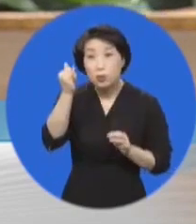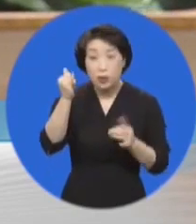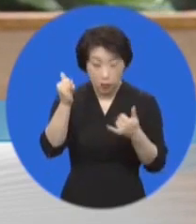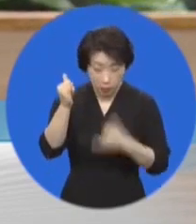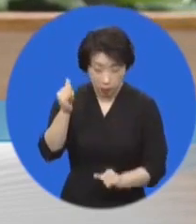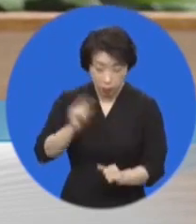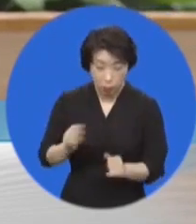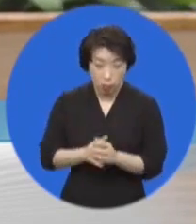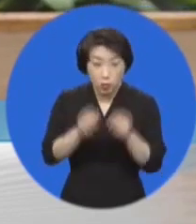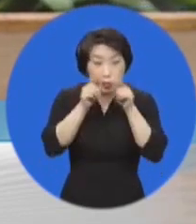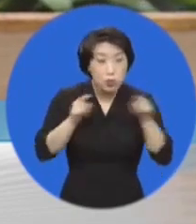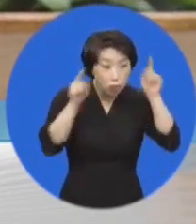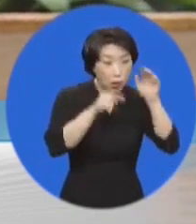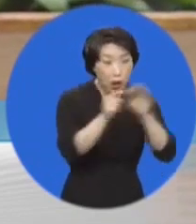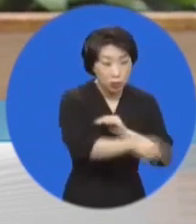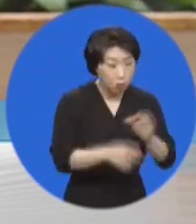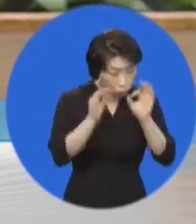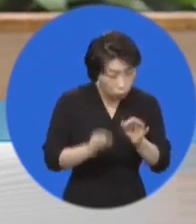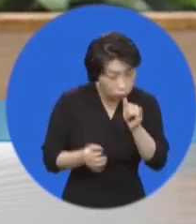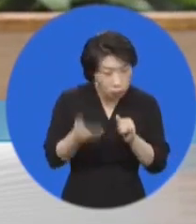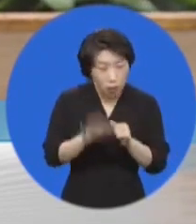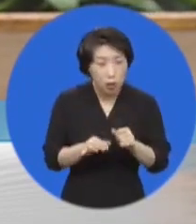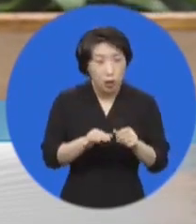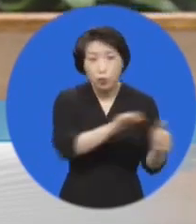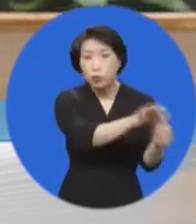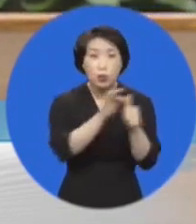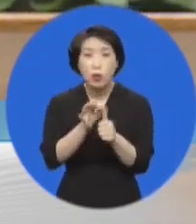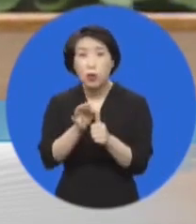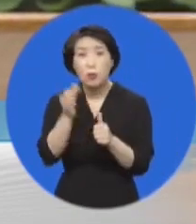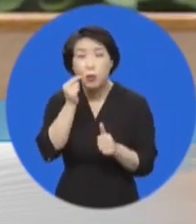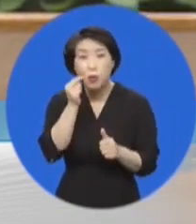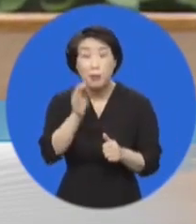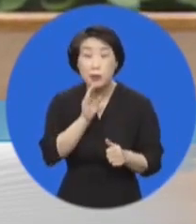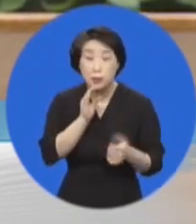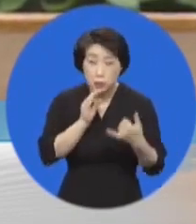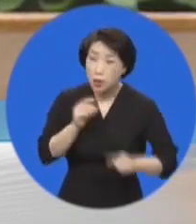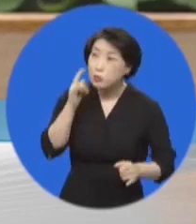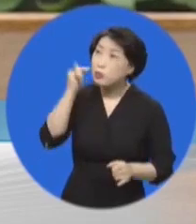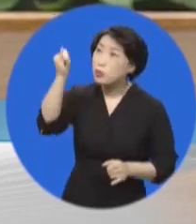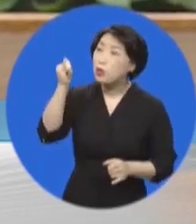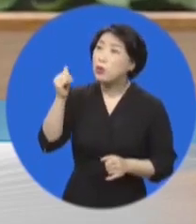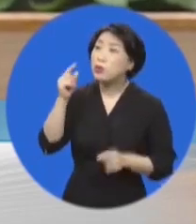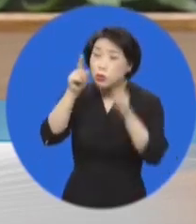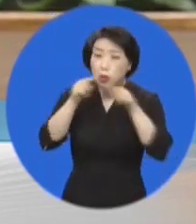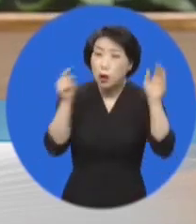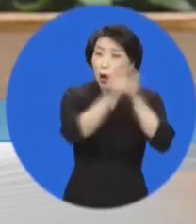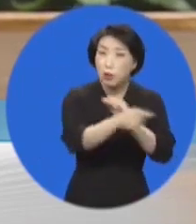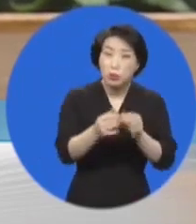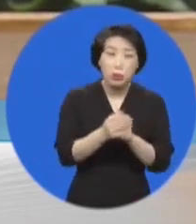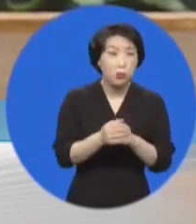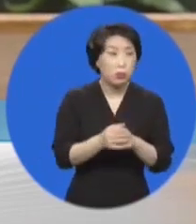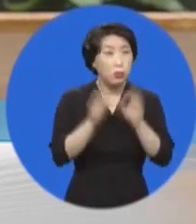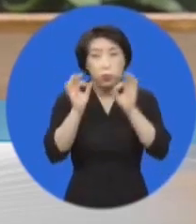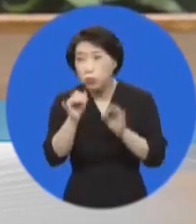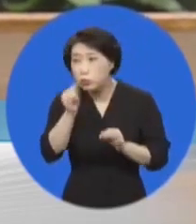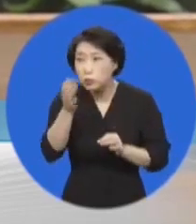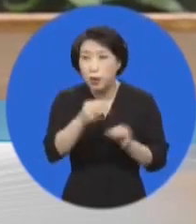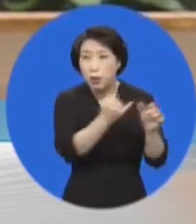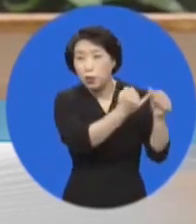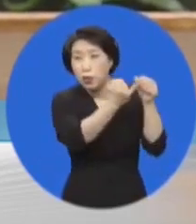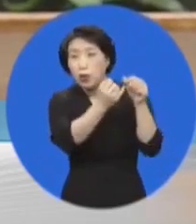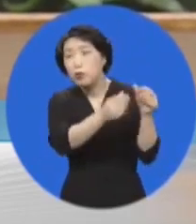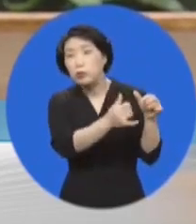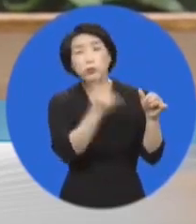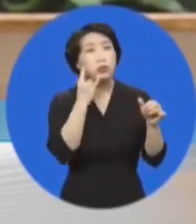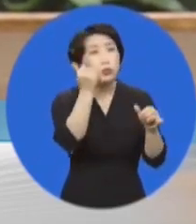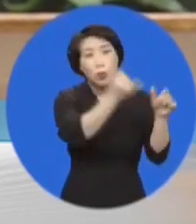살려줄 수 없잖아. 자식이 부모 지옥 가는 거 쳐다보면 있지 살려줄 수 없잖아. 지금은 내 안에 있는 그 피를